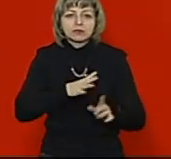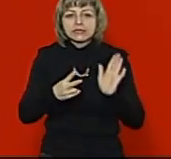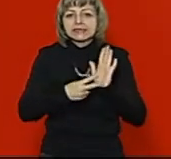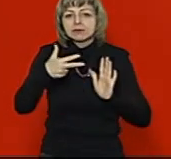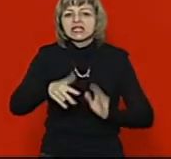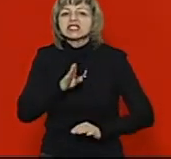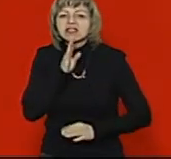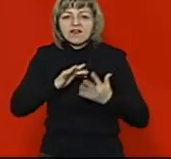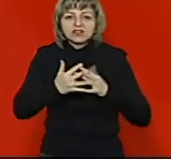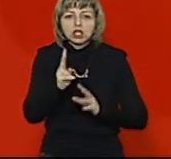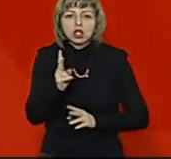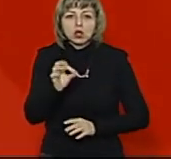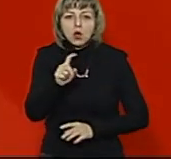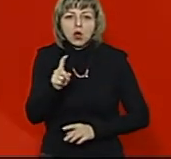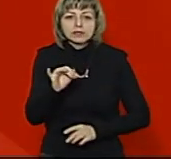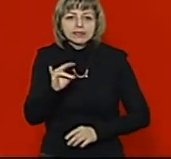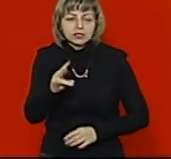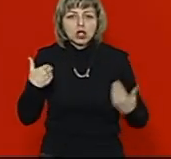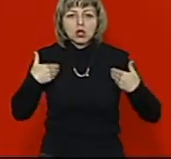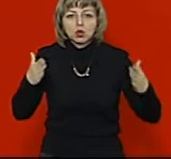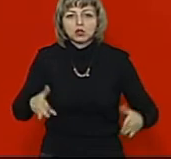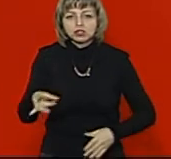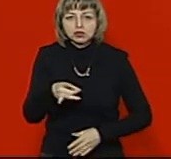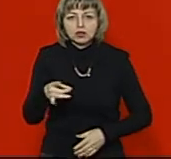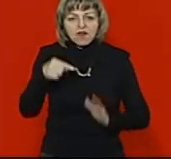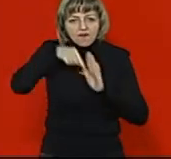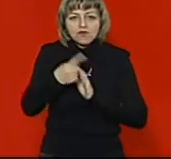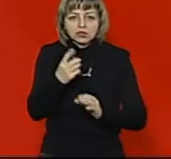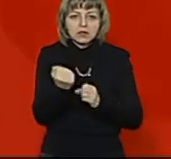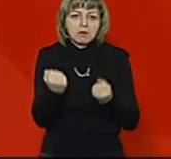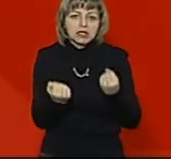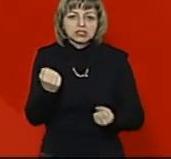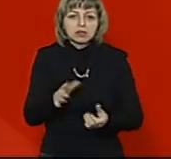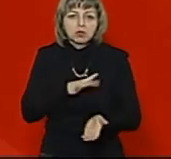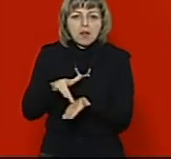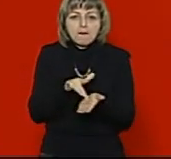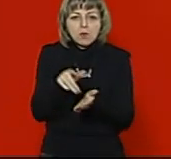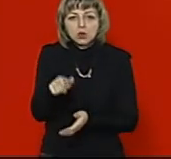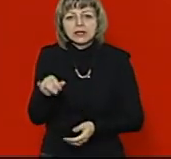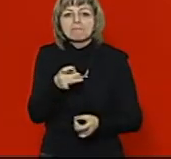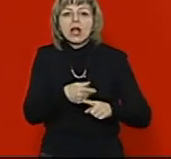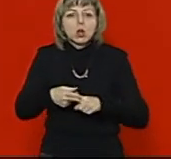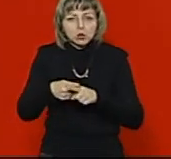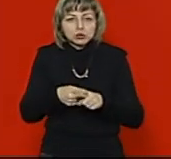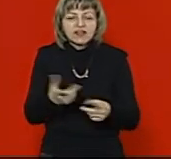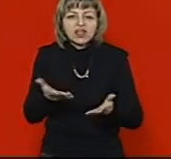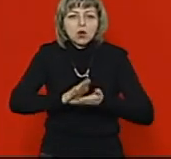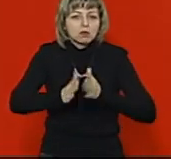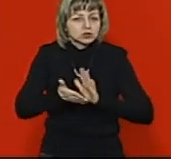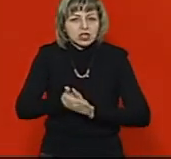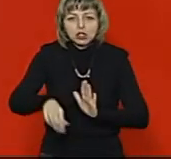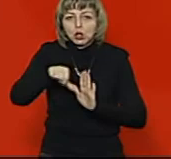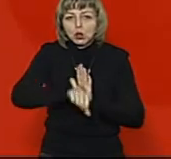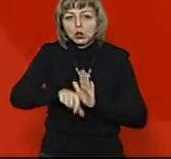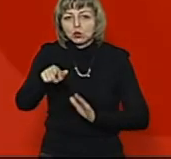7:30 ранку у селі Козин Рожищенського району. В одній із машин їхали подорожуючі із Білорусі. В якому стані